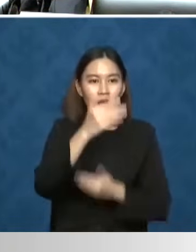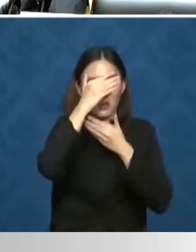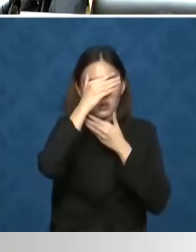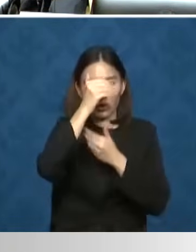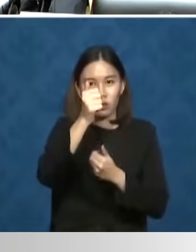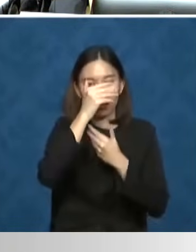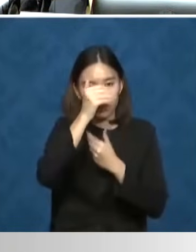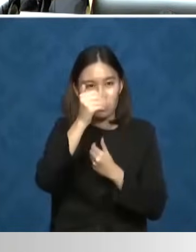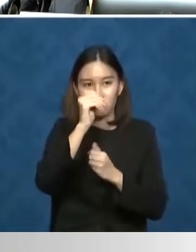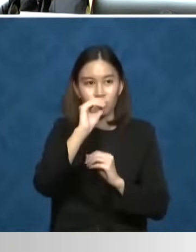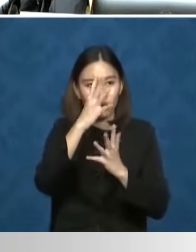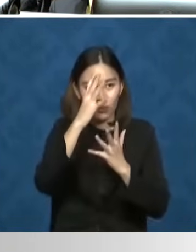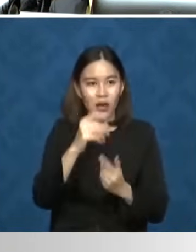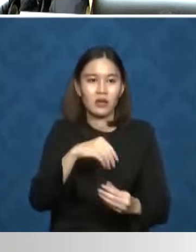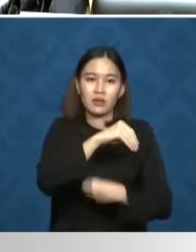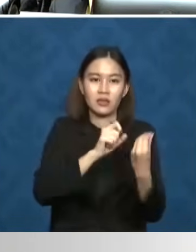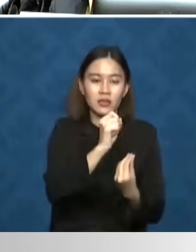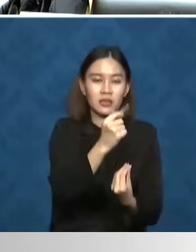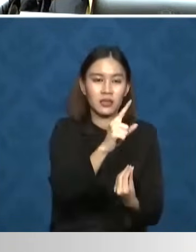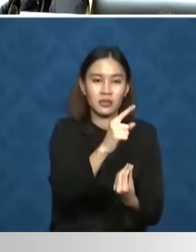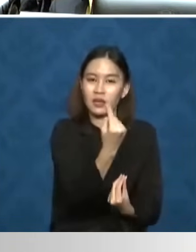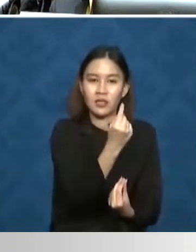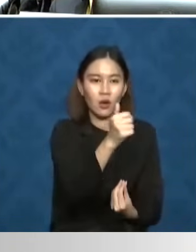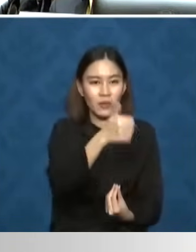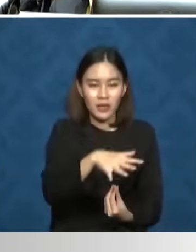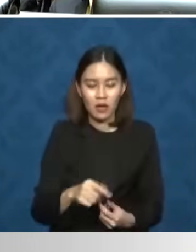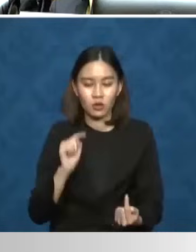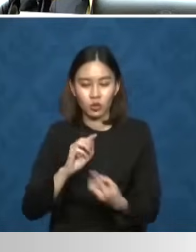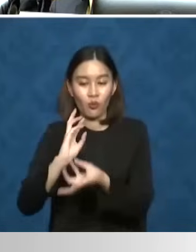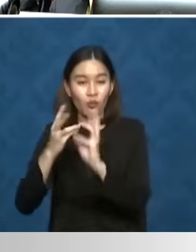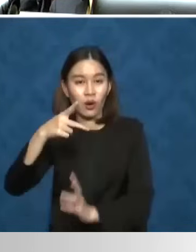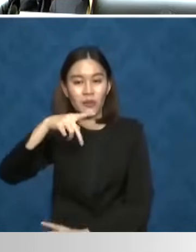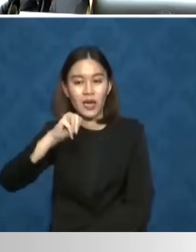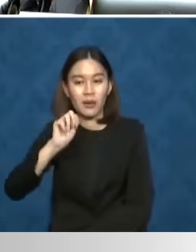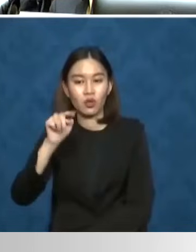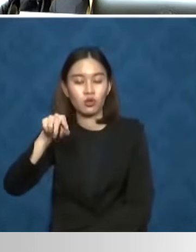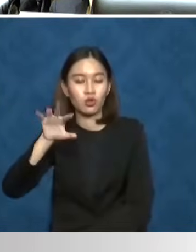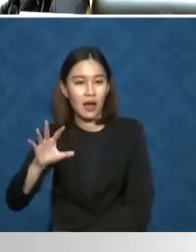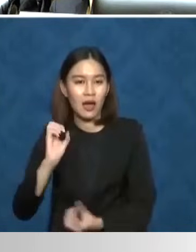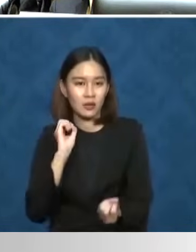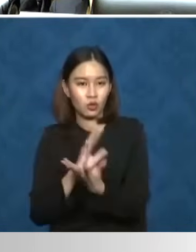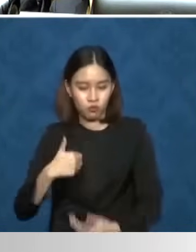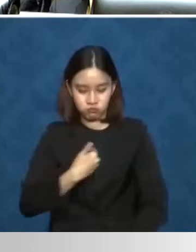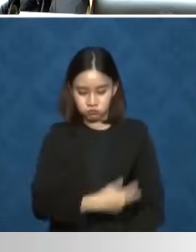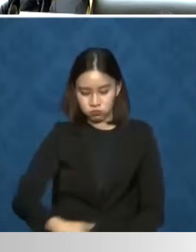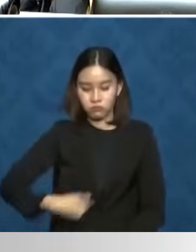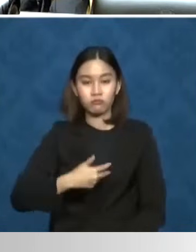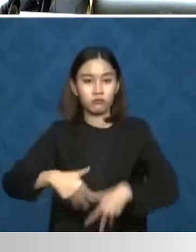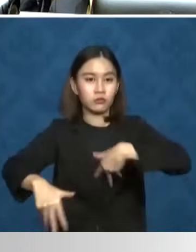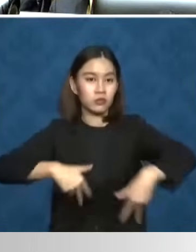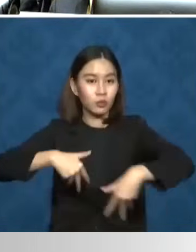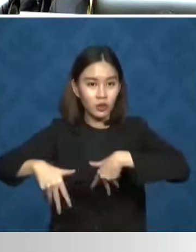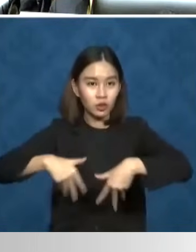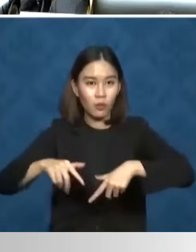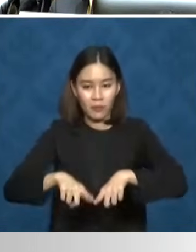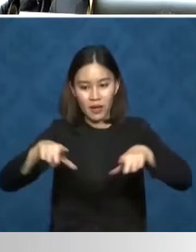การเติบโตเศรษฐกิจเพียงอย่างเดียวได้ทั้งปัญหาฝุ่นพิษ PM 2.5 ครับที่ส่งผลกระทบต่อสุขภาพของพี่น้องประชาชน